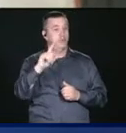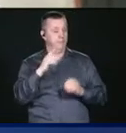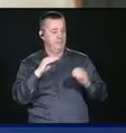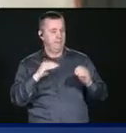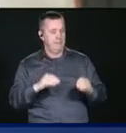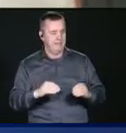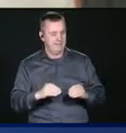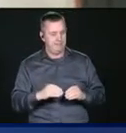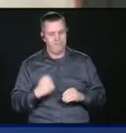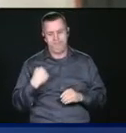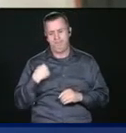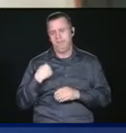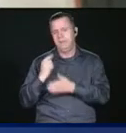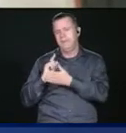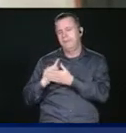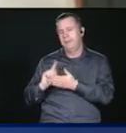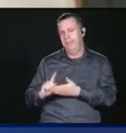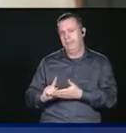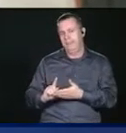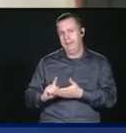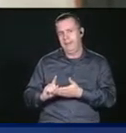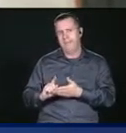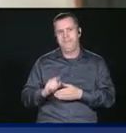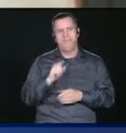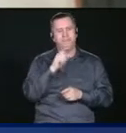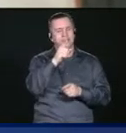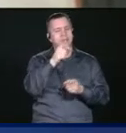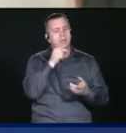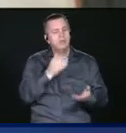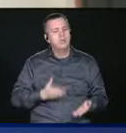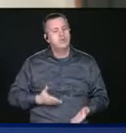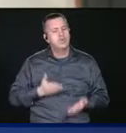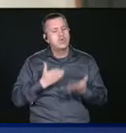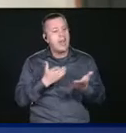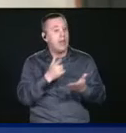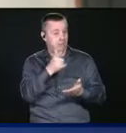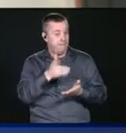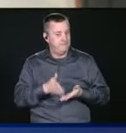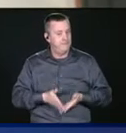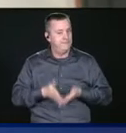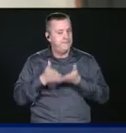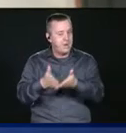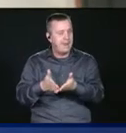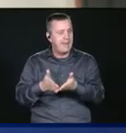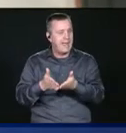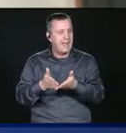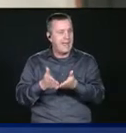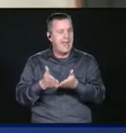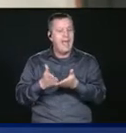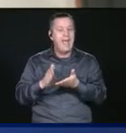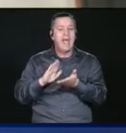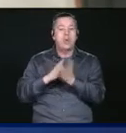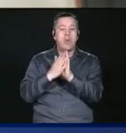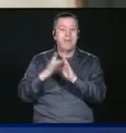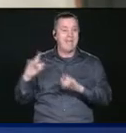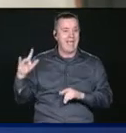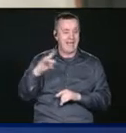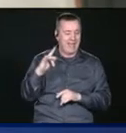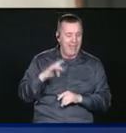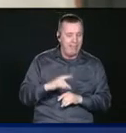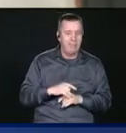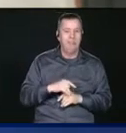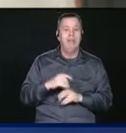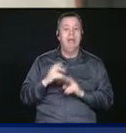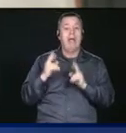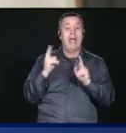weeks, you have made comments suggesting help for the airline industry. Vous avez dit qu'effectivement que les entreprises aériennes, Air Canada aussi, qui va mettre à pied